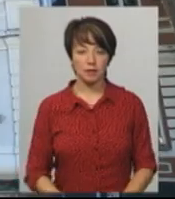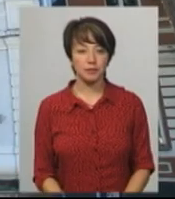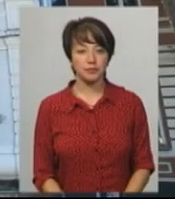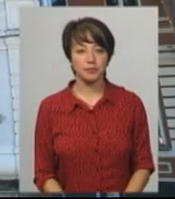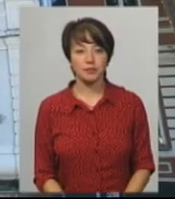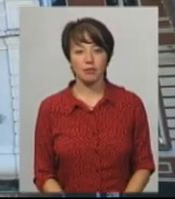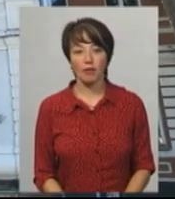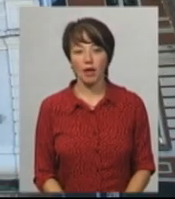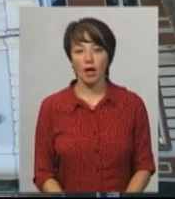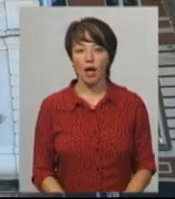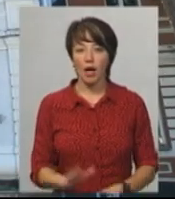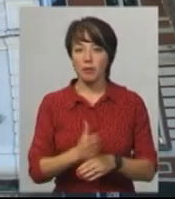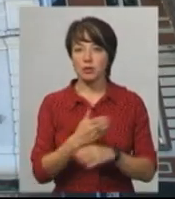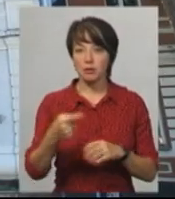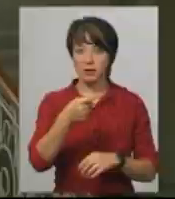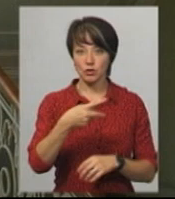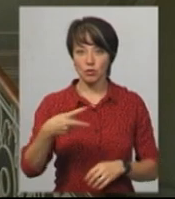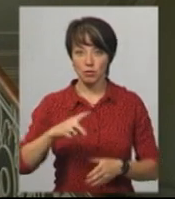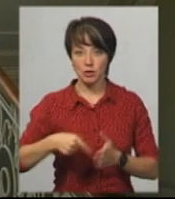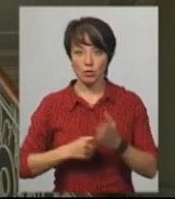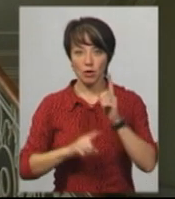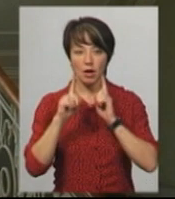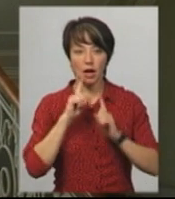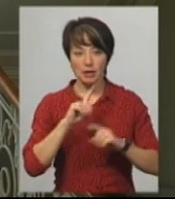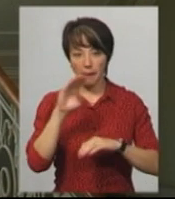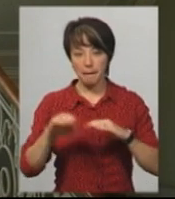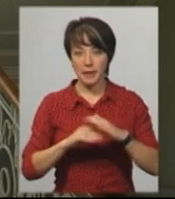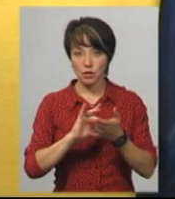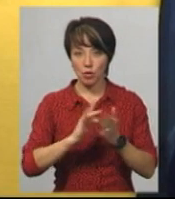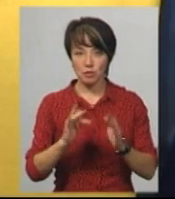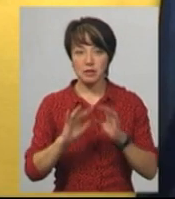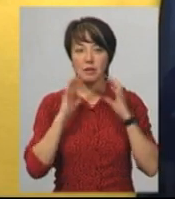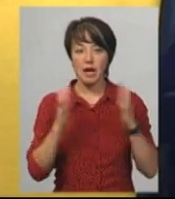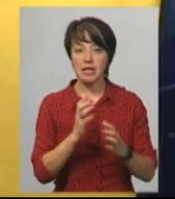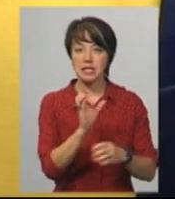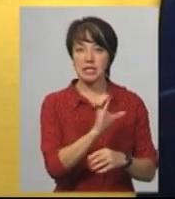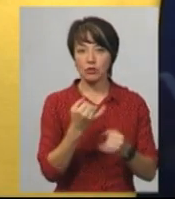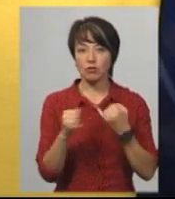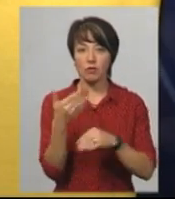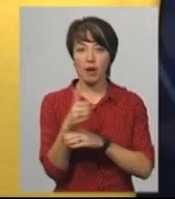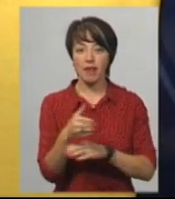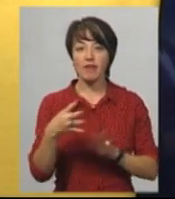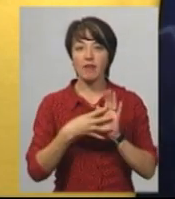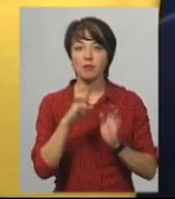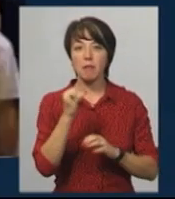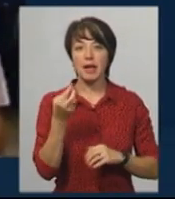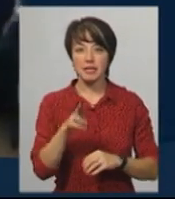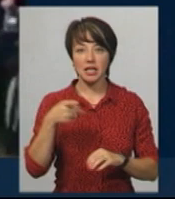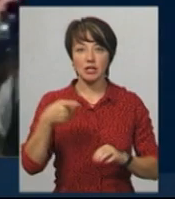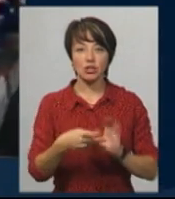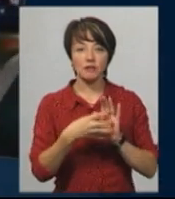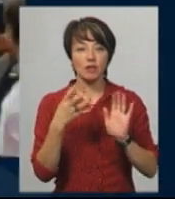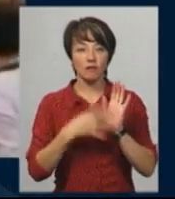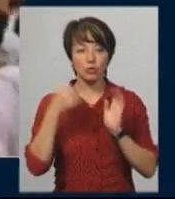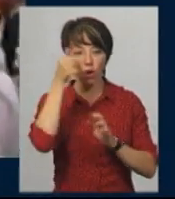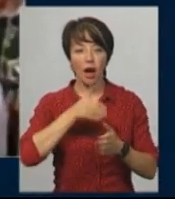Між першим і другим поверхами Хмельницької міської ради під склом зберігається синьо-жовтий прапор. Це саме той прапор, який 9 березня 1990